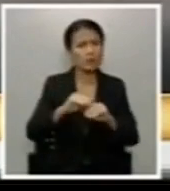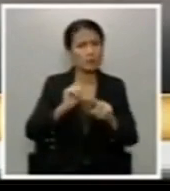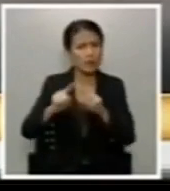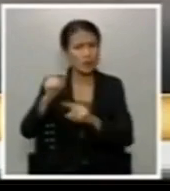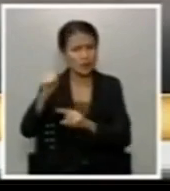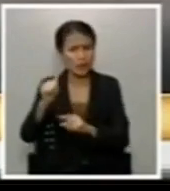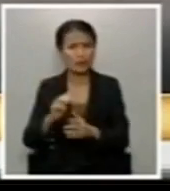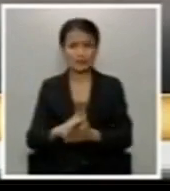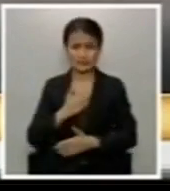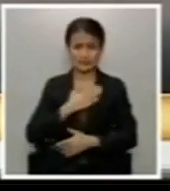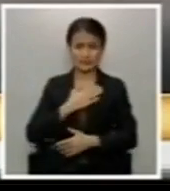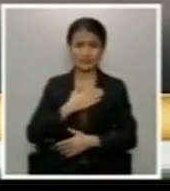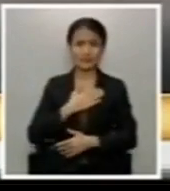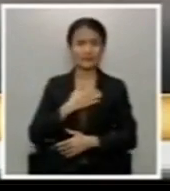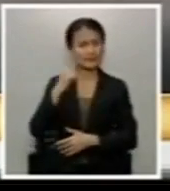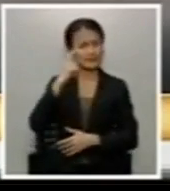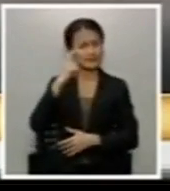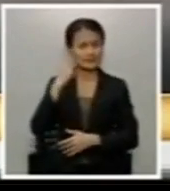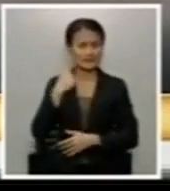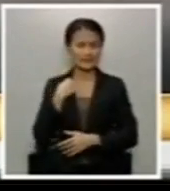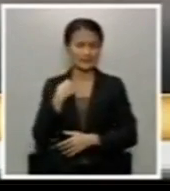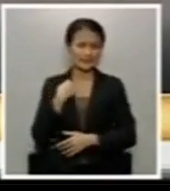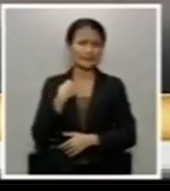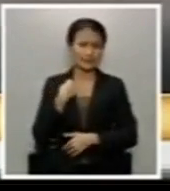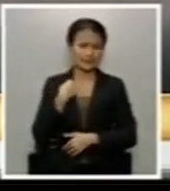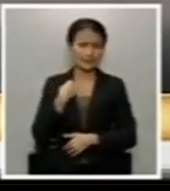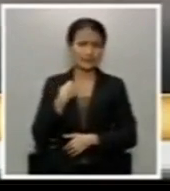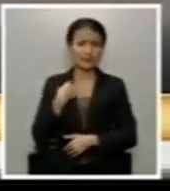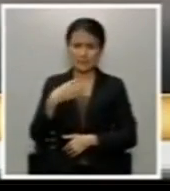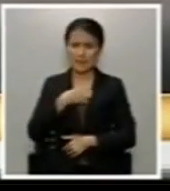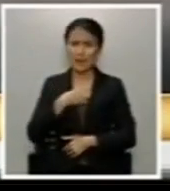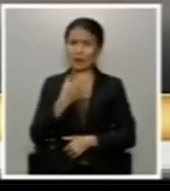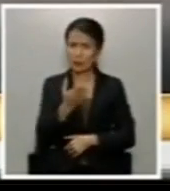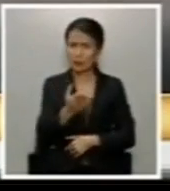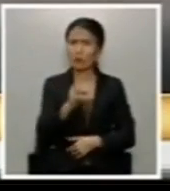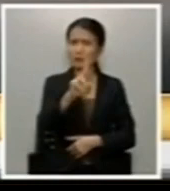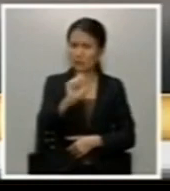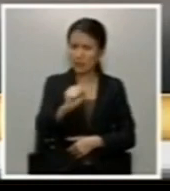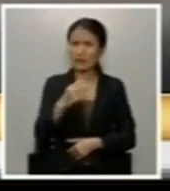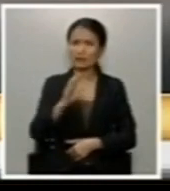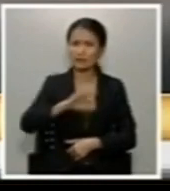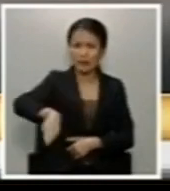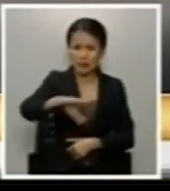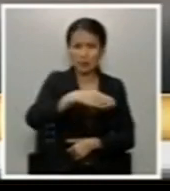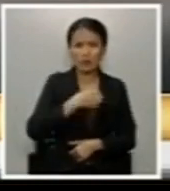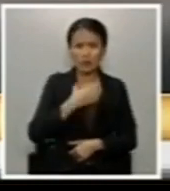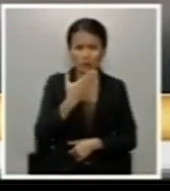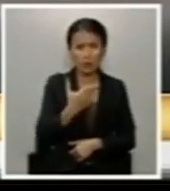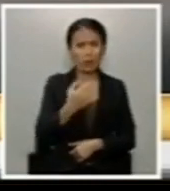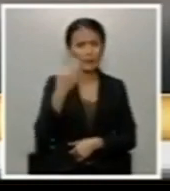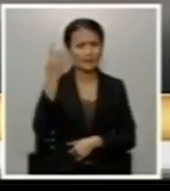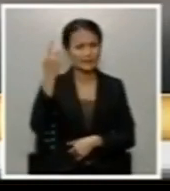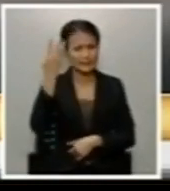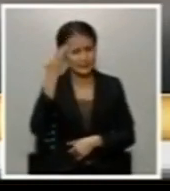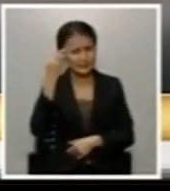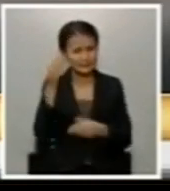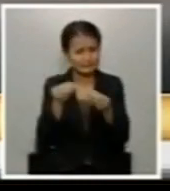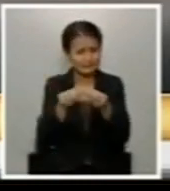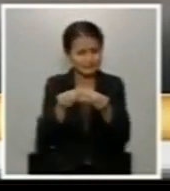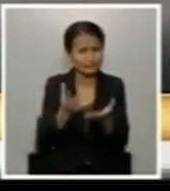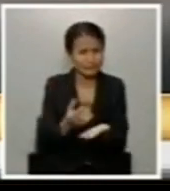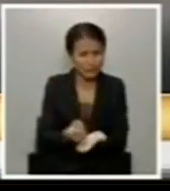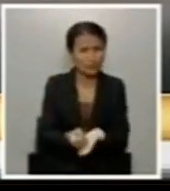หวังค่ะท่านประธานดิฉันยังคิดต่อว่าอยากจะให้สภาช่วยกันคิดช่วยกันทำเพื่อผลประโยชน์สูงสุดของประชาช